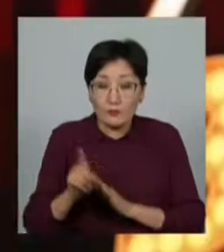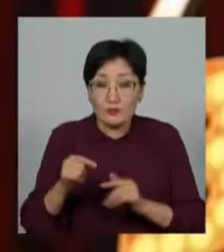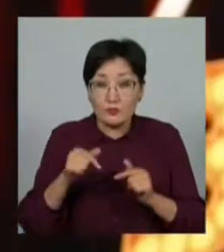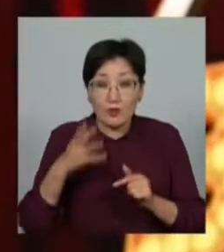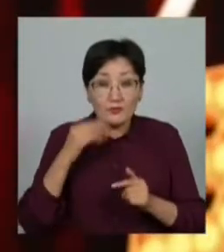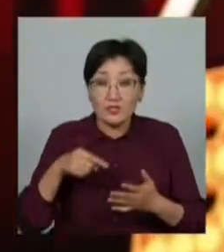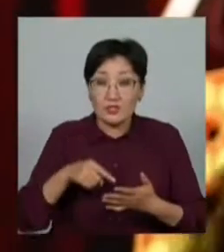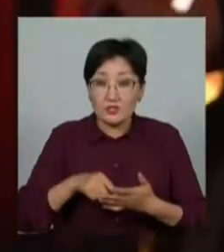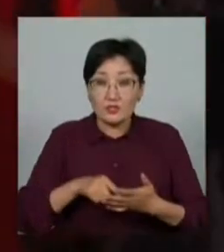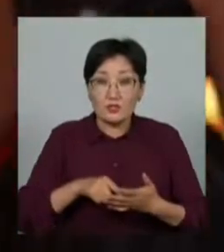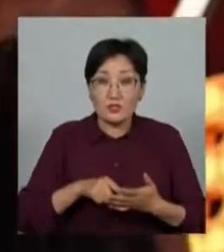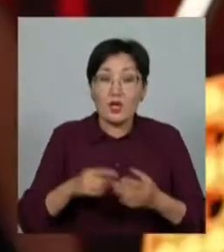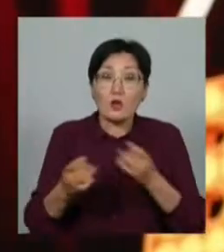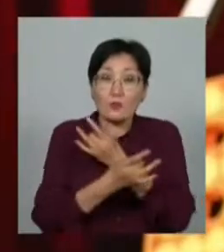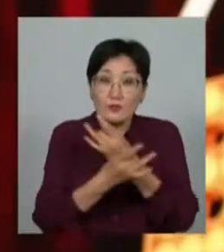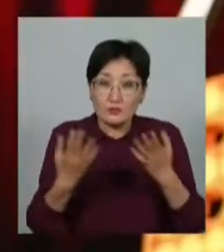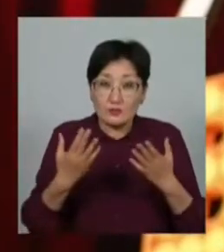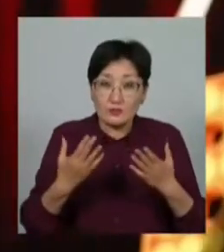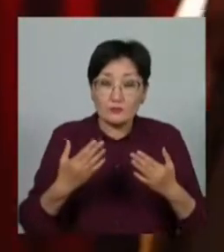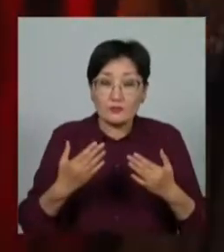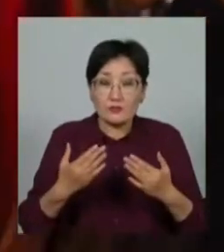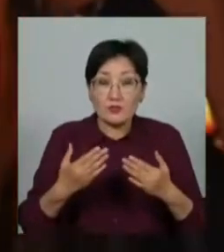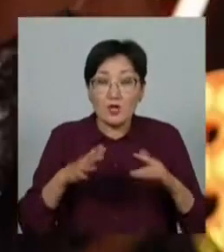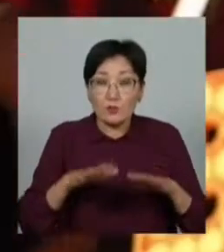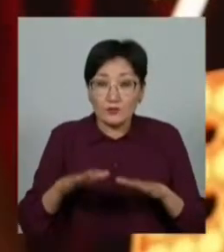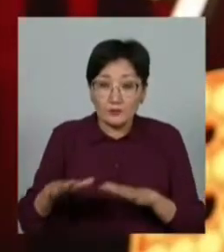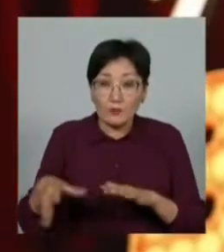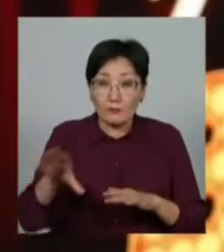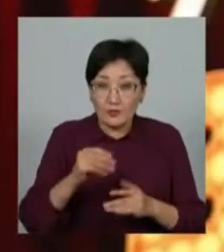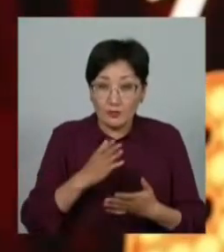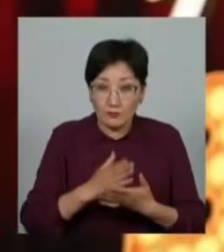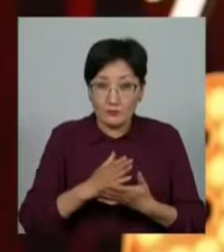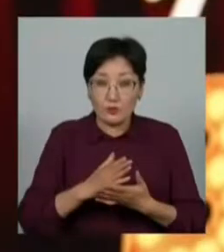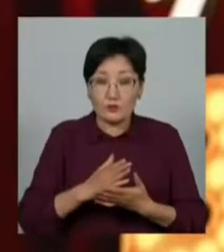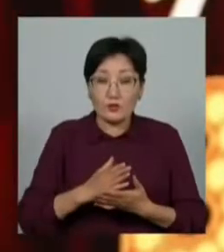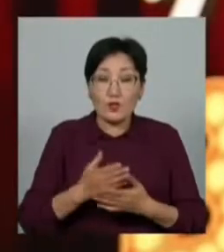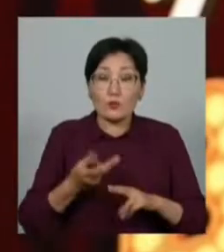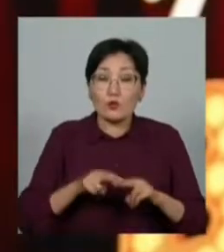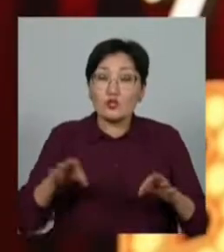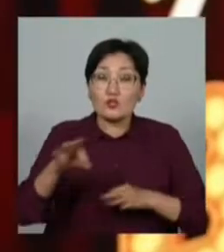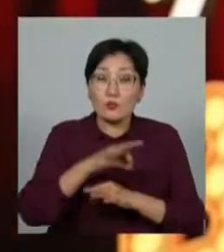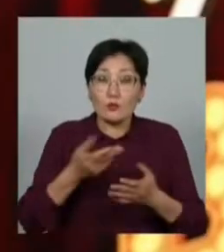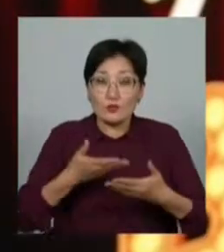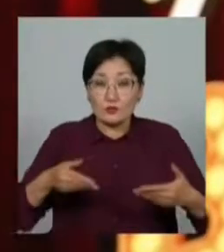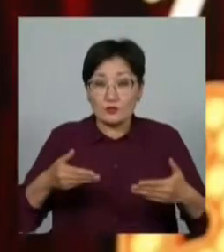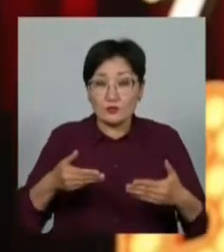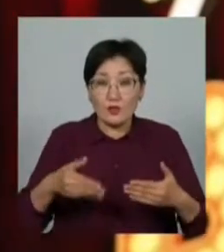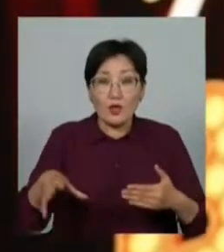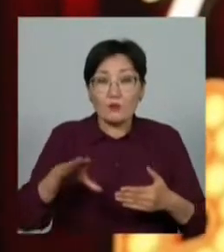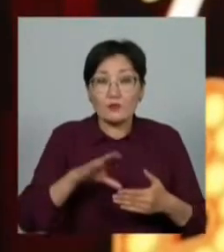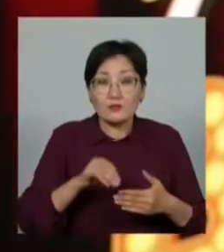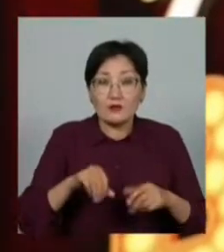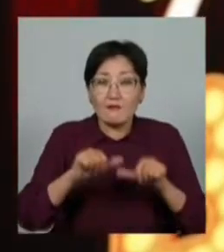жер Алматының жаңағы мәдениет, еліміздің мәдениет ошақтарының барлығы бар болғандықтан, бұл жобада біз